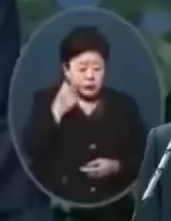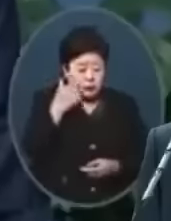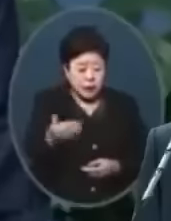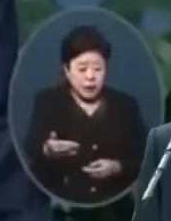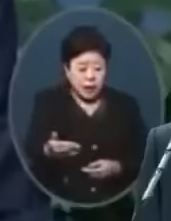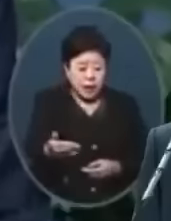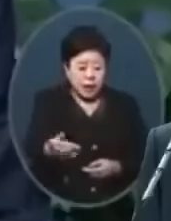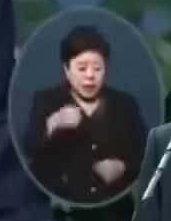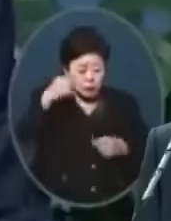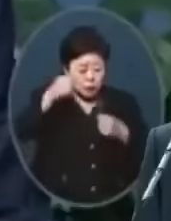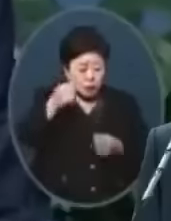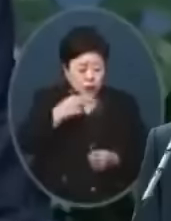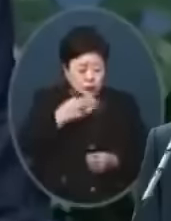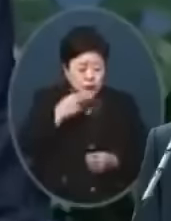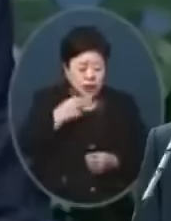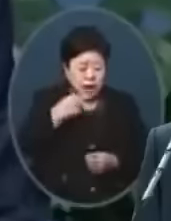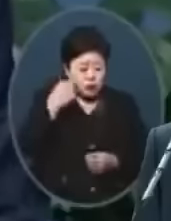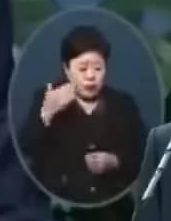짐승이 없단 말입니다.